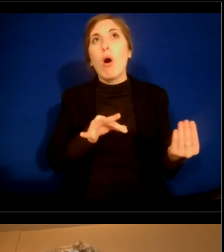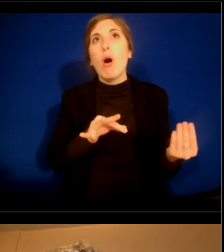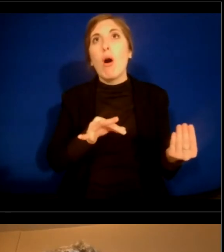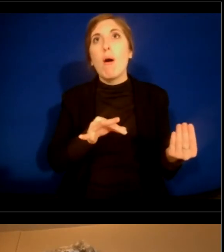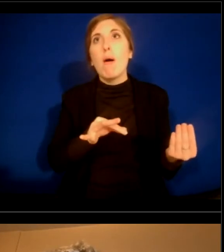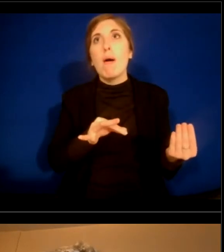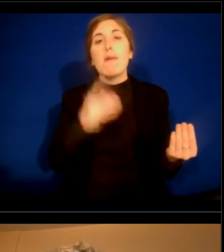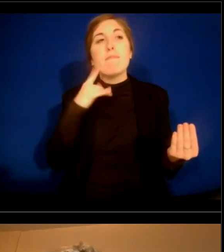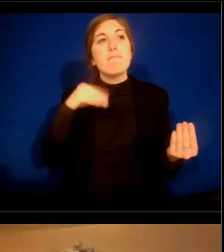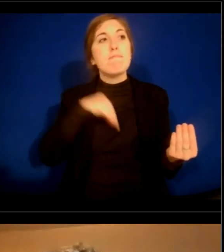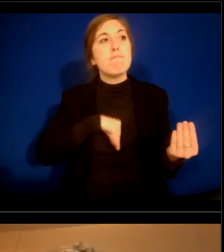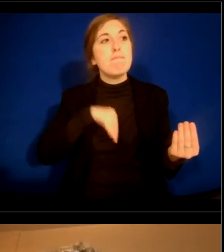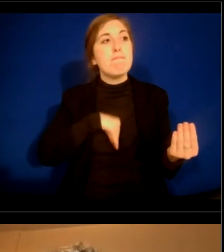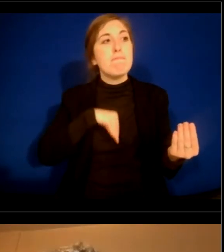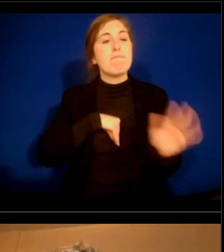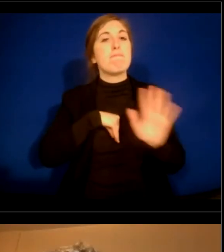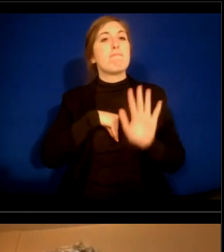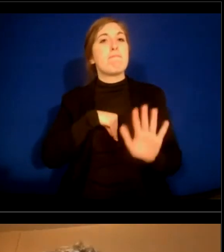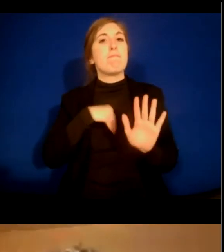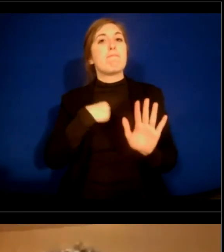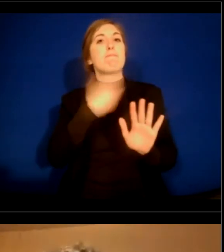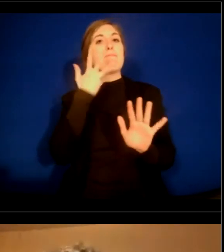bene le risorse.